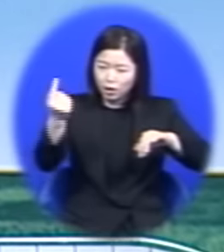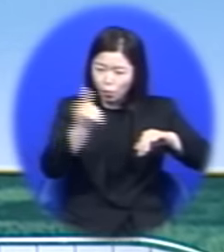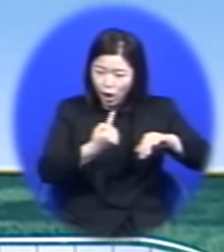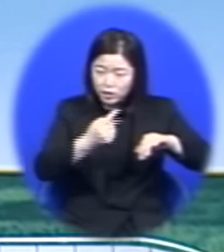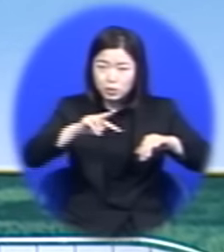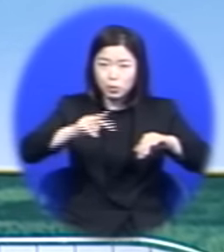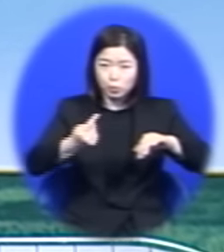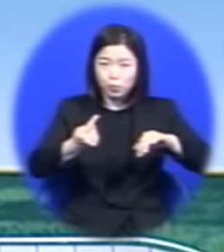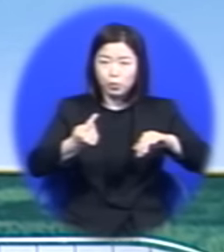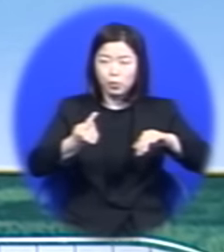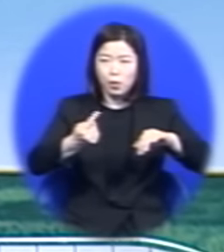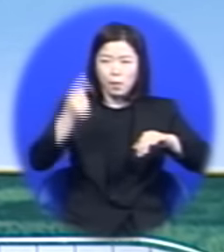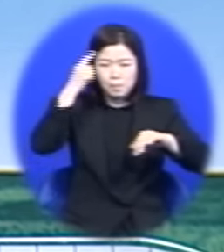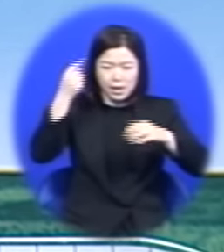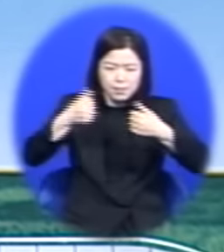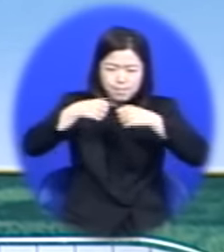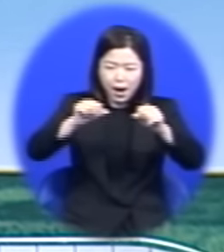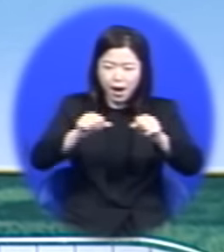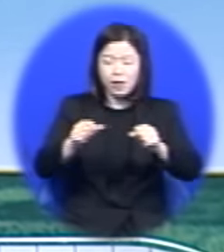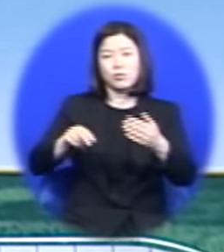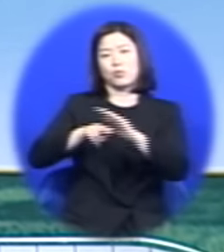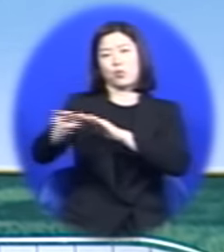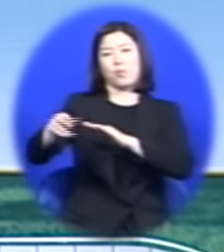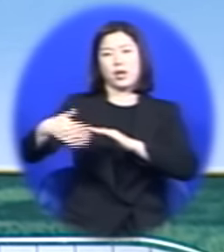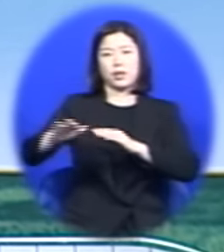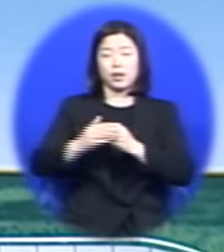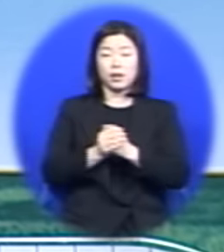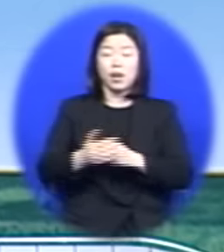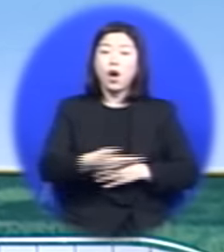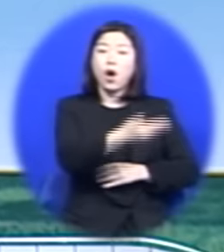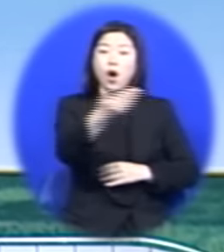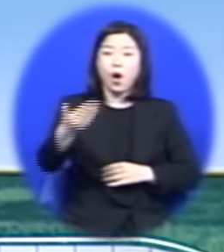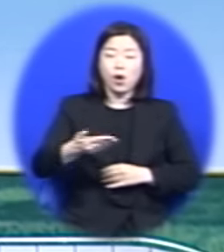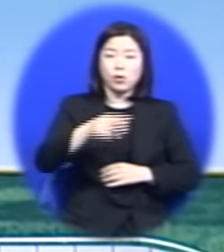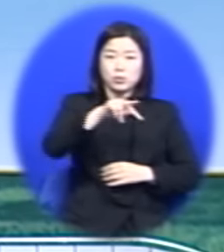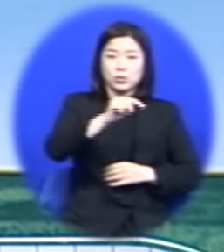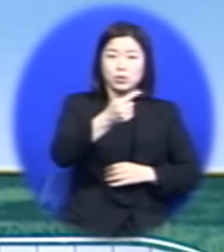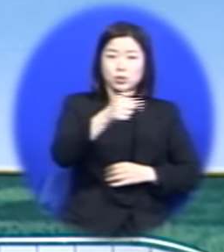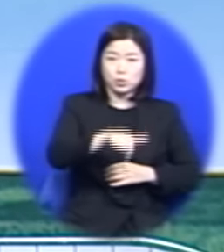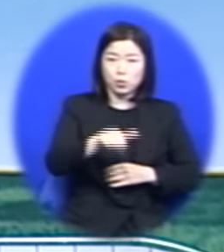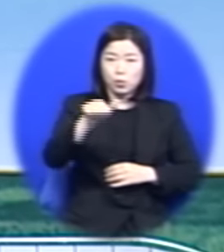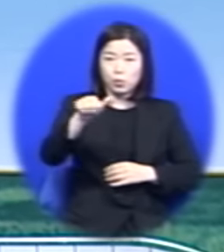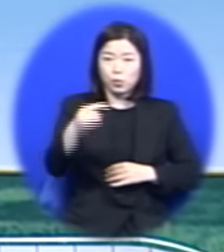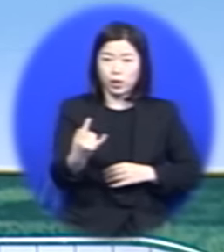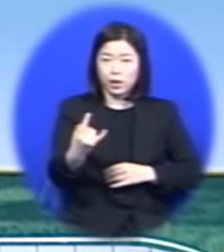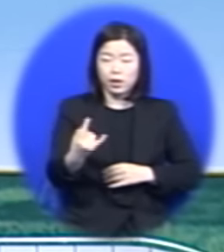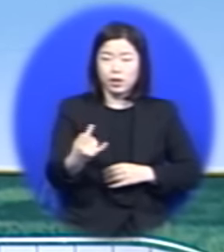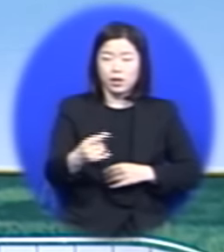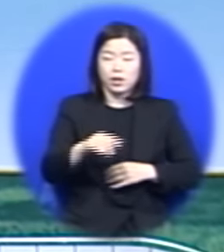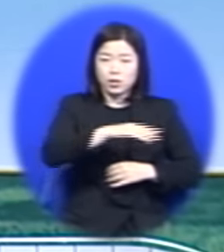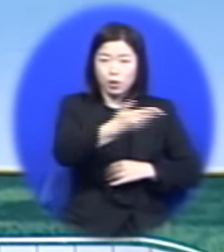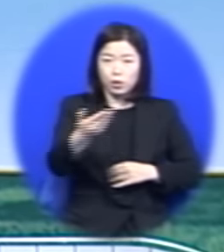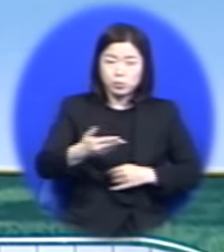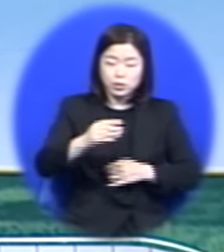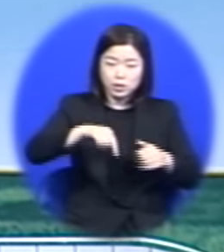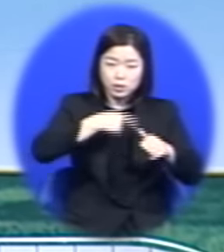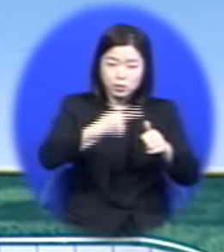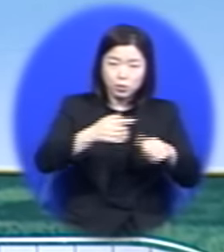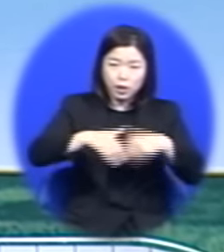박살내서 쫓겨나갑니다. 여러분의 속회가, 여러분이 속한 모든 공동체가 그리 되기를